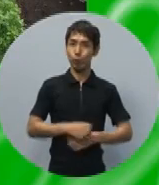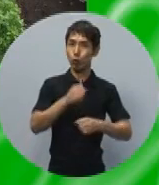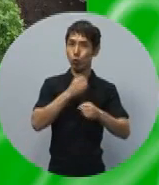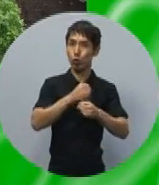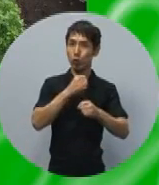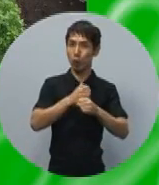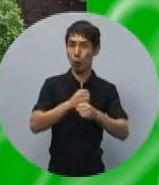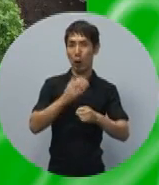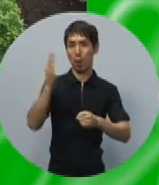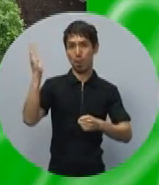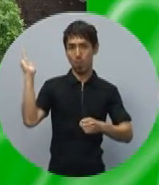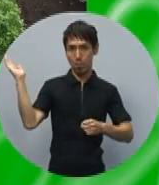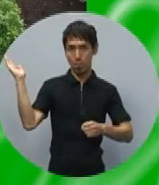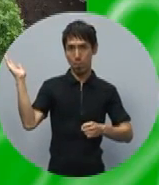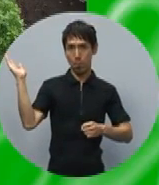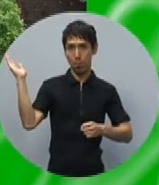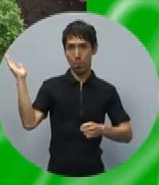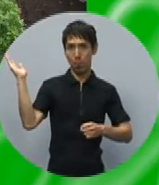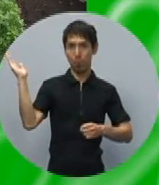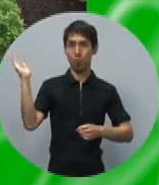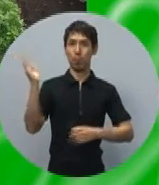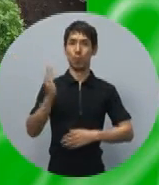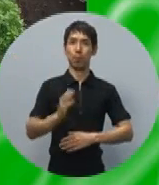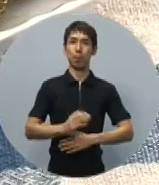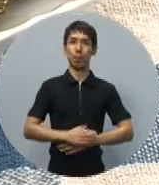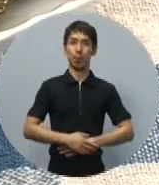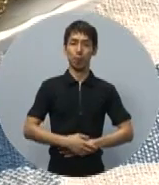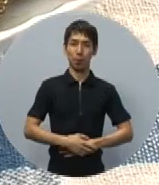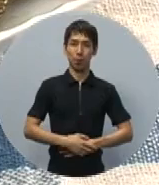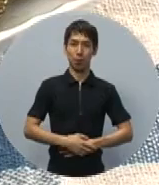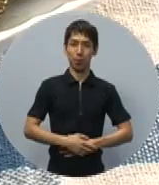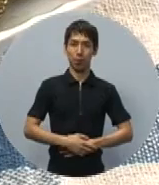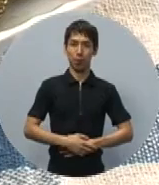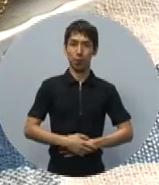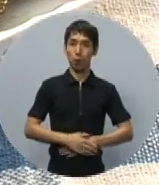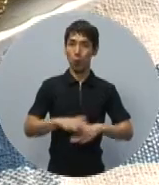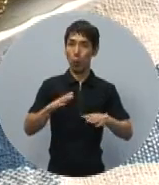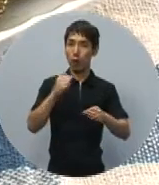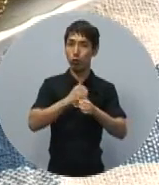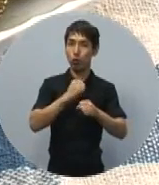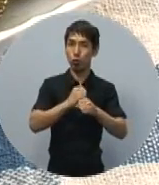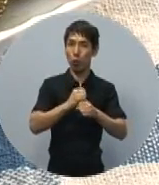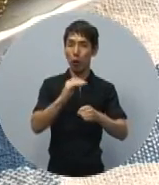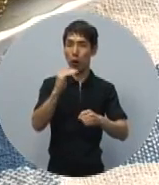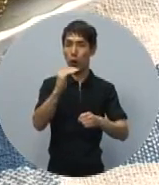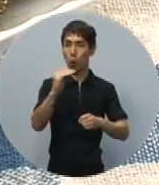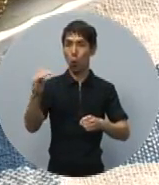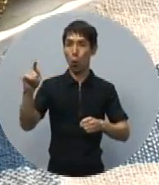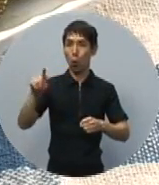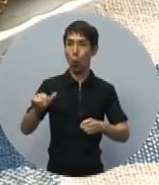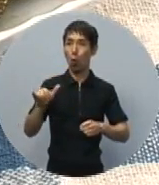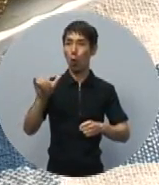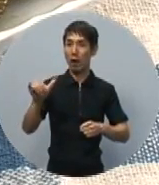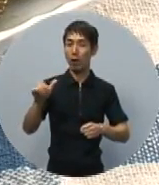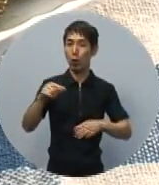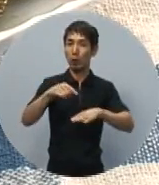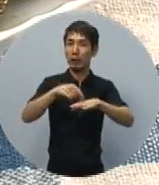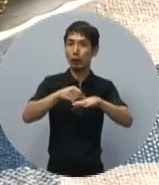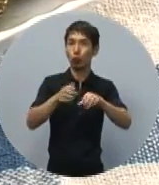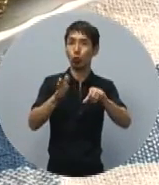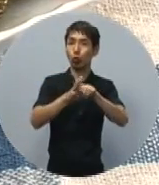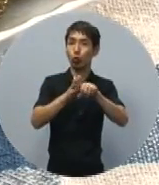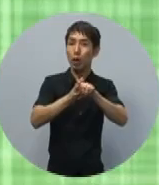生産者は下土棚のサッター H さんです。今回作るのはゴーヤの肉詰めです。